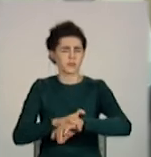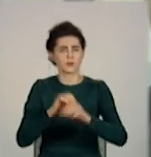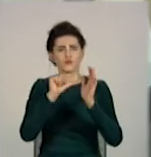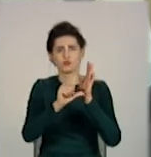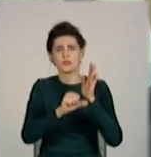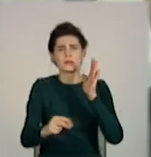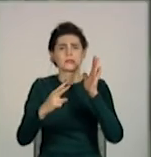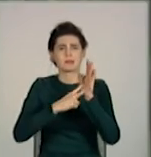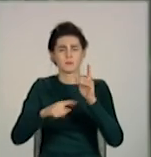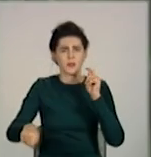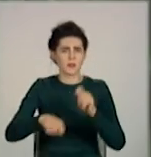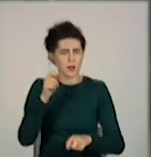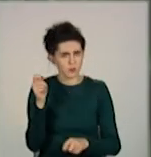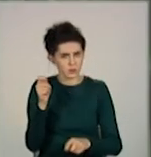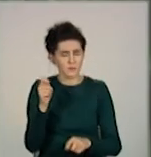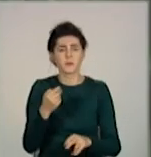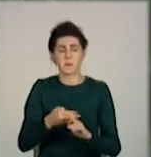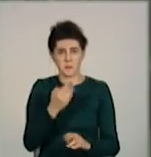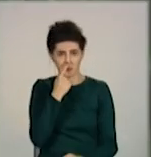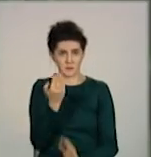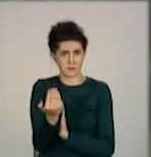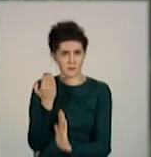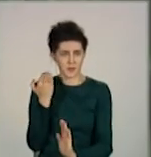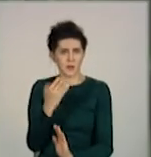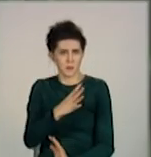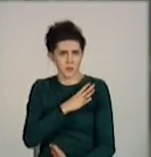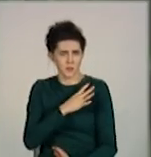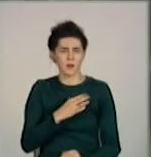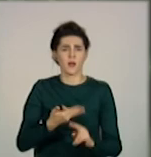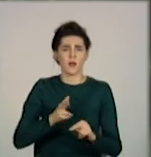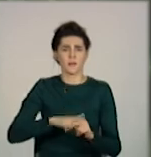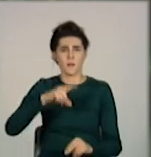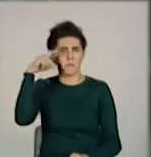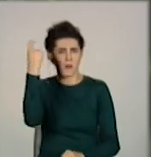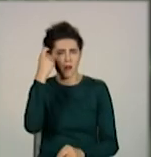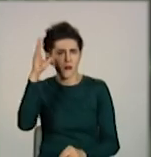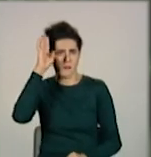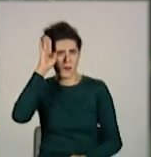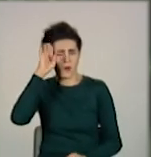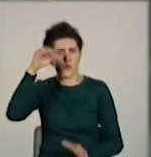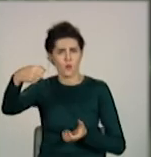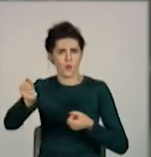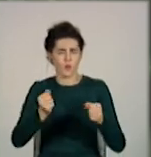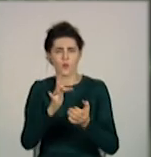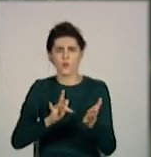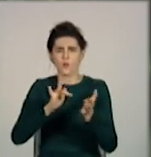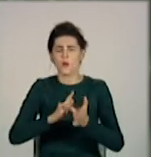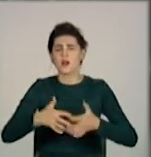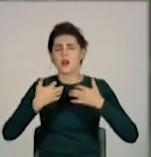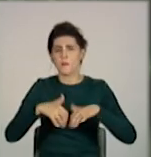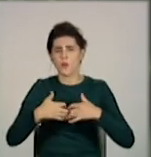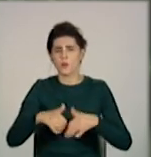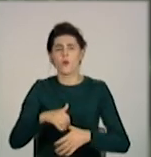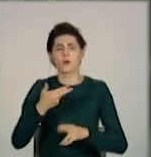67 порушників. Нещодавно водій у нас поставив такий собі антирекорд, якщо це можна сказати. У Краматорську зупинили водія